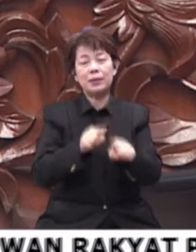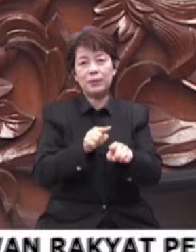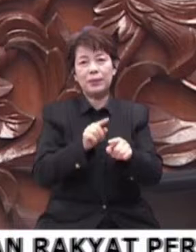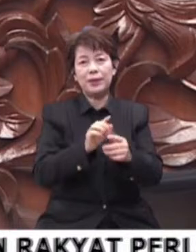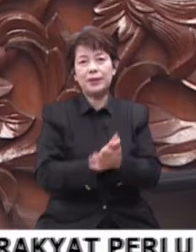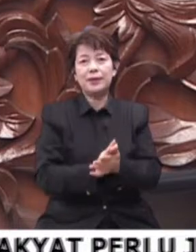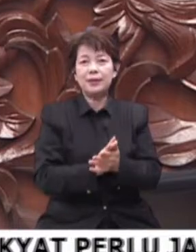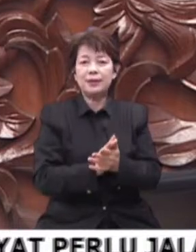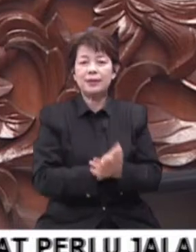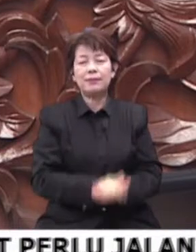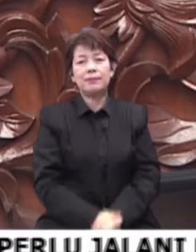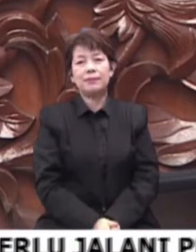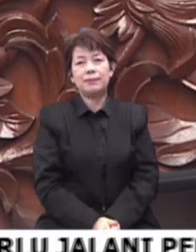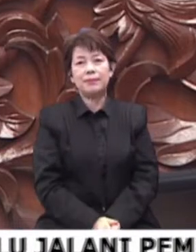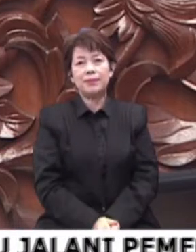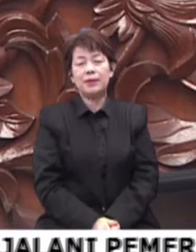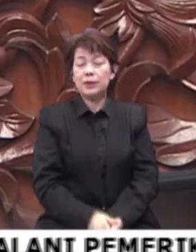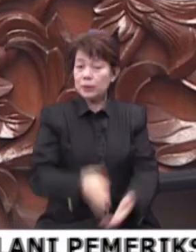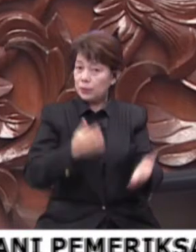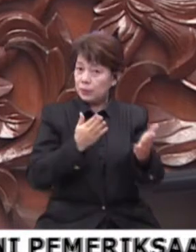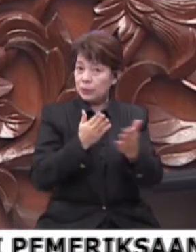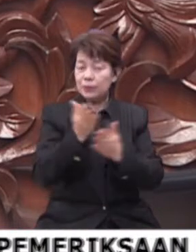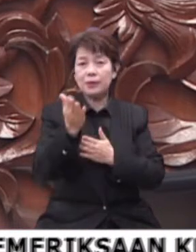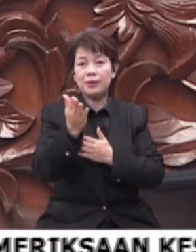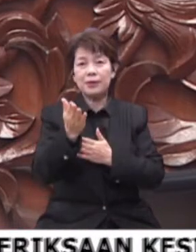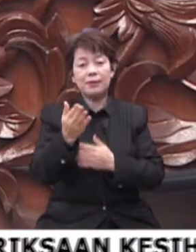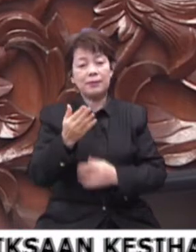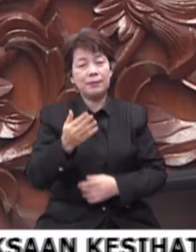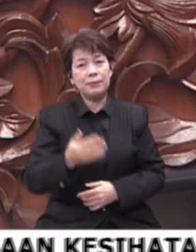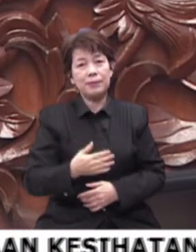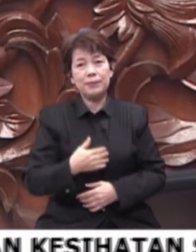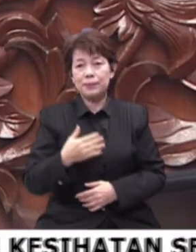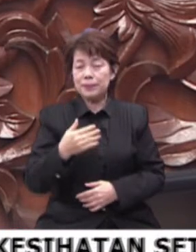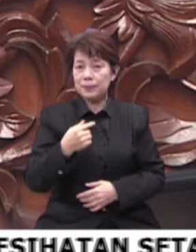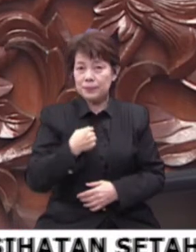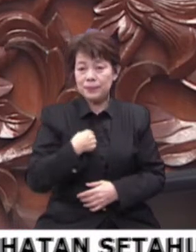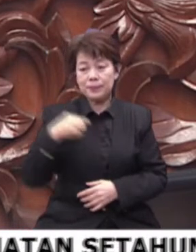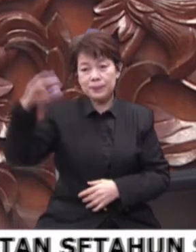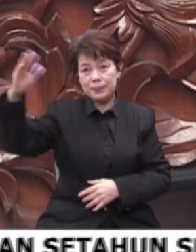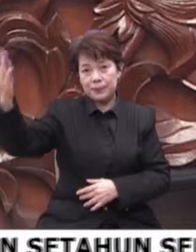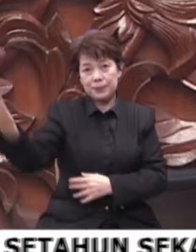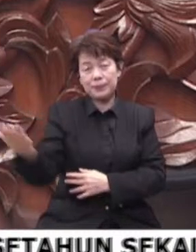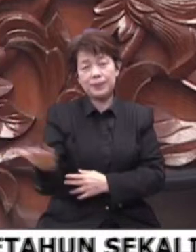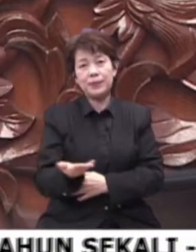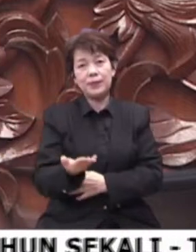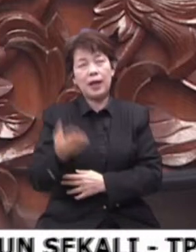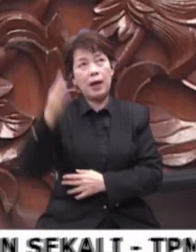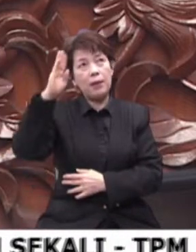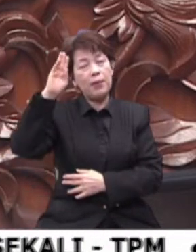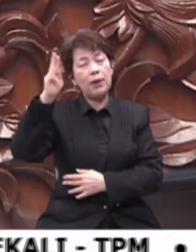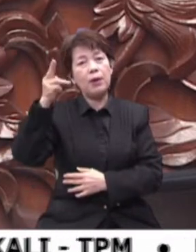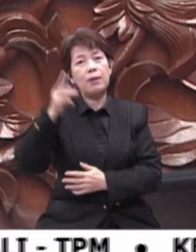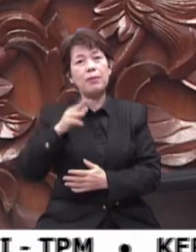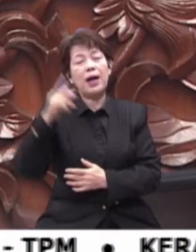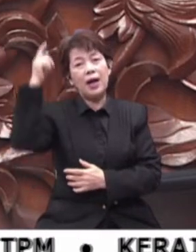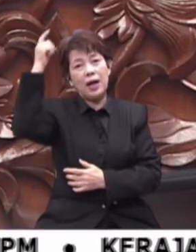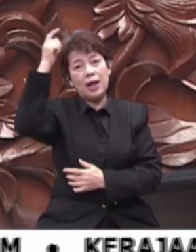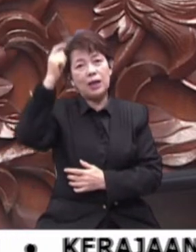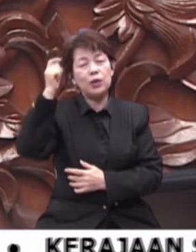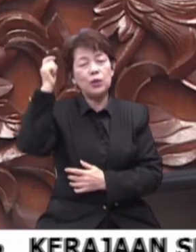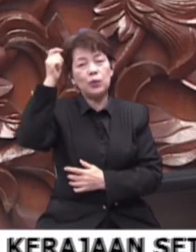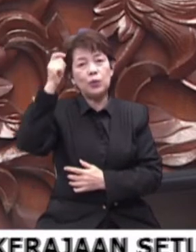diberikan strukturnya Saya menjemput yang hormat Tuhan Haji